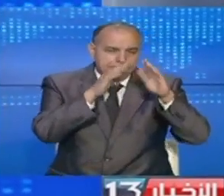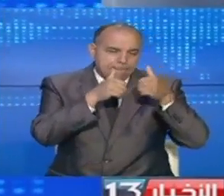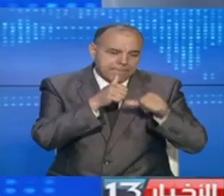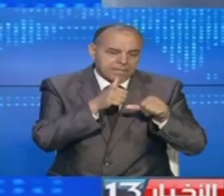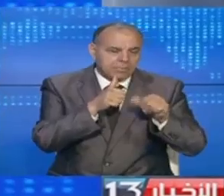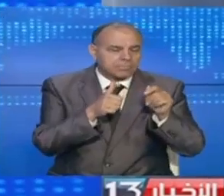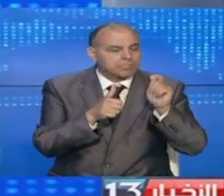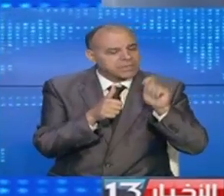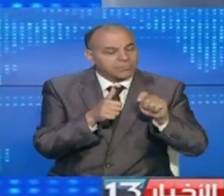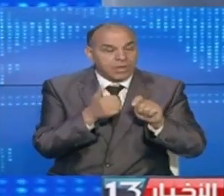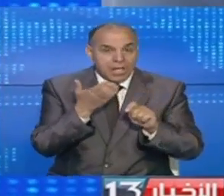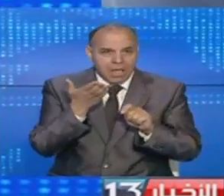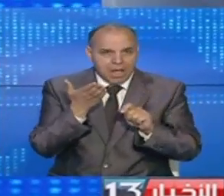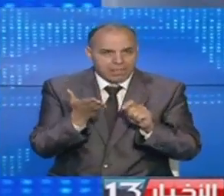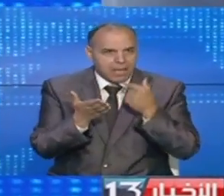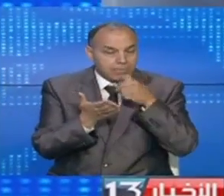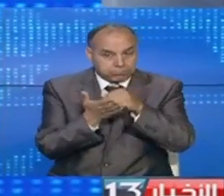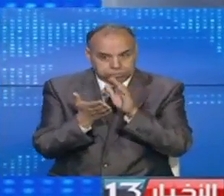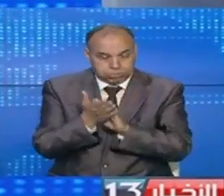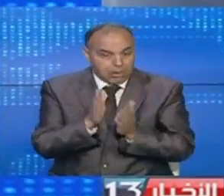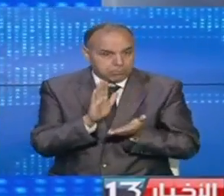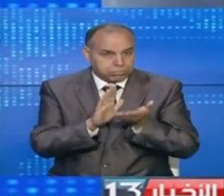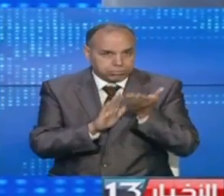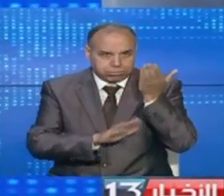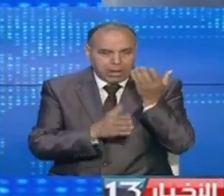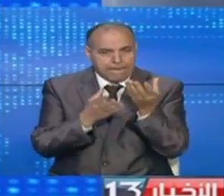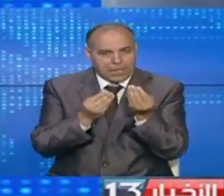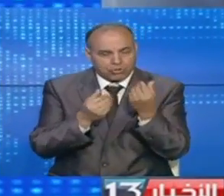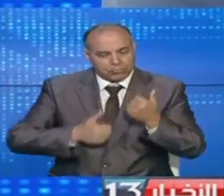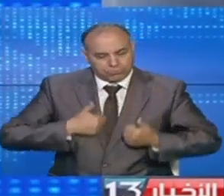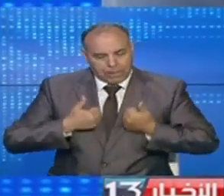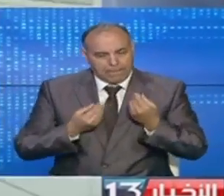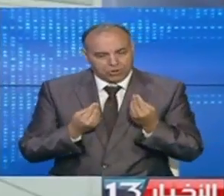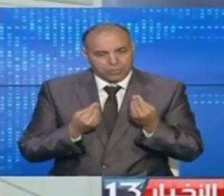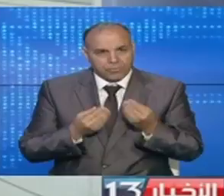حجر صحي إجباري، كما سجل ارتفاع ملحوظ في عدد حالات الشفاء.